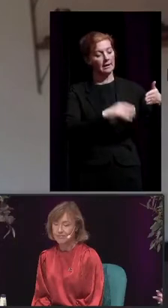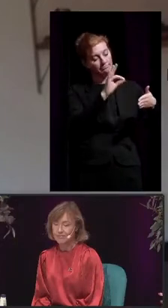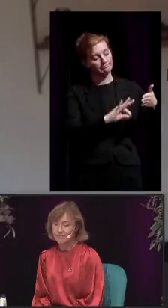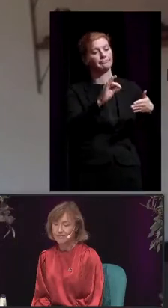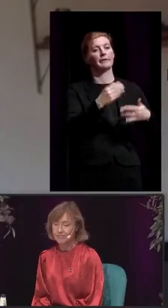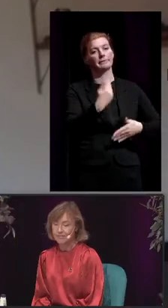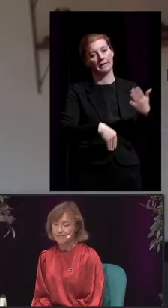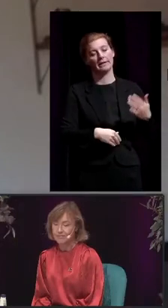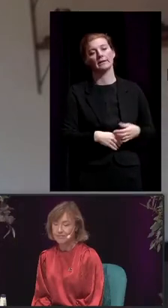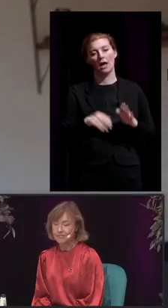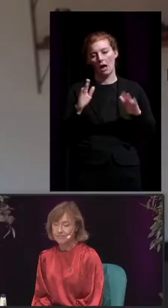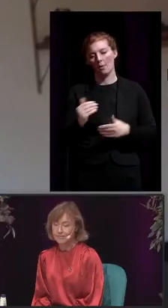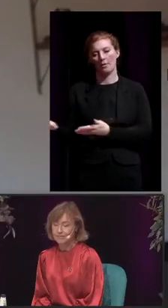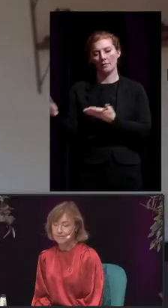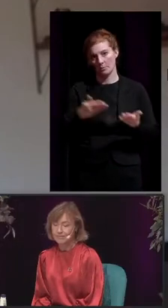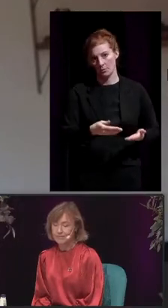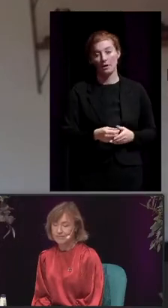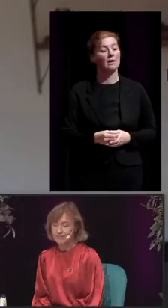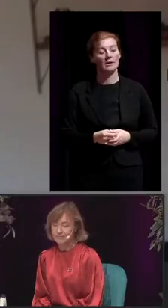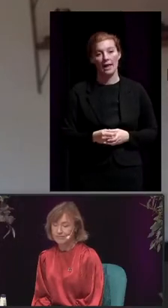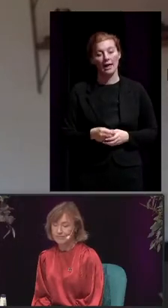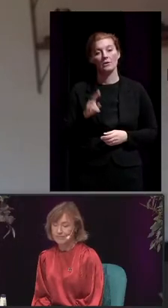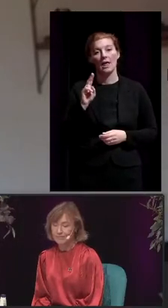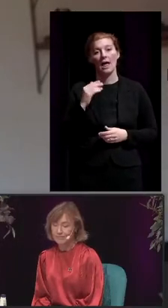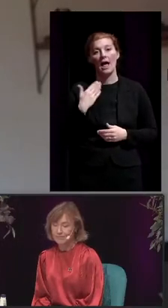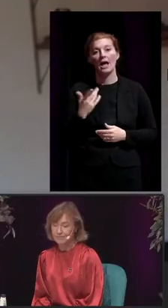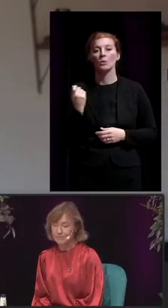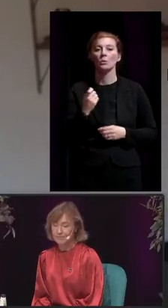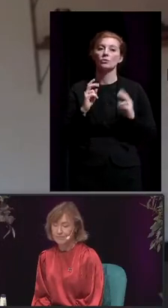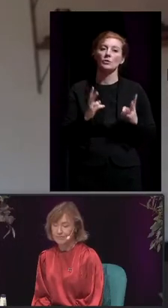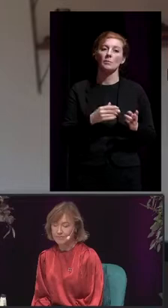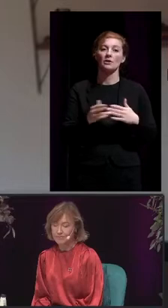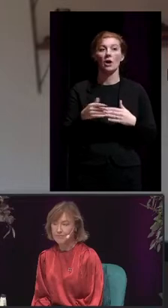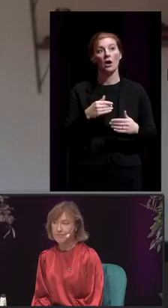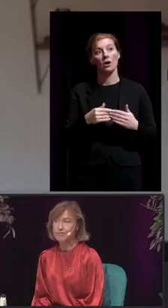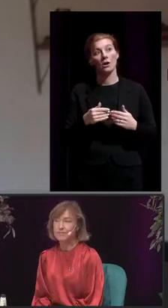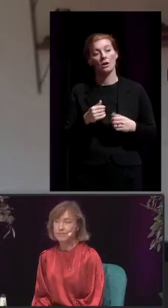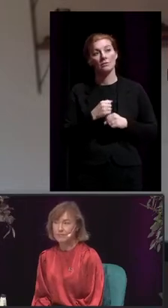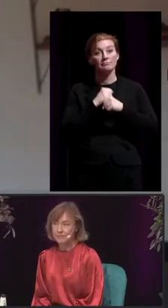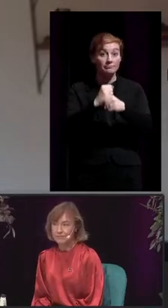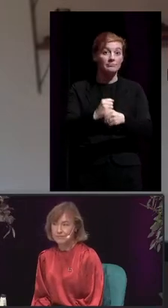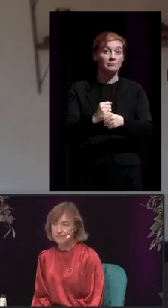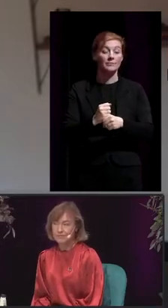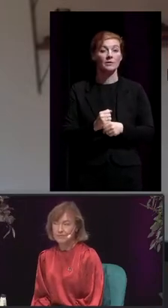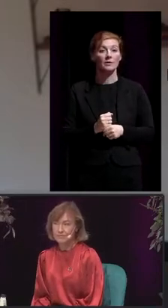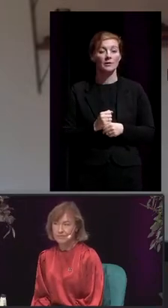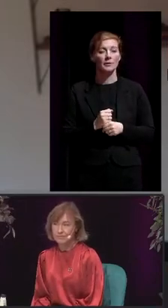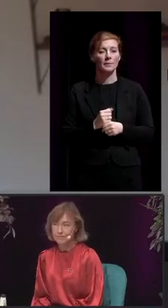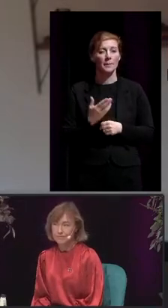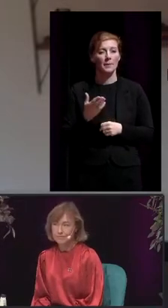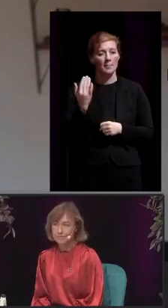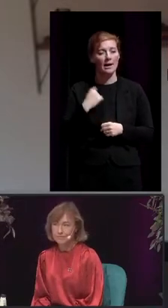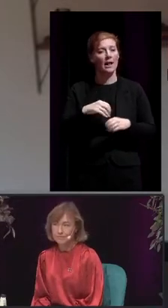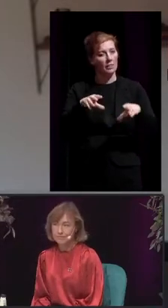med ungas involvering. Just att det faktiskt är något som det som sägs också kan tas